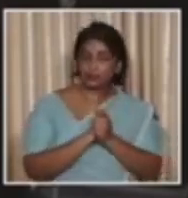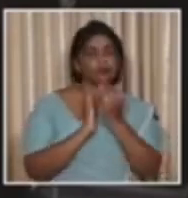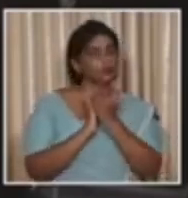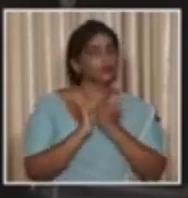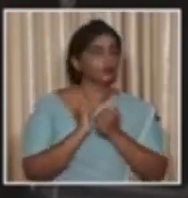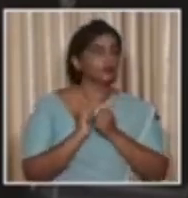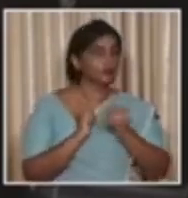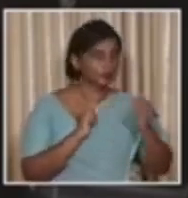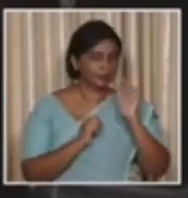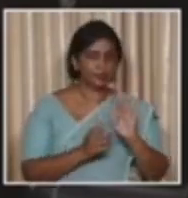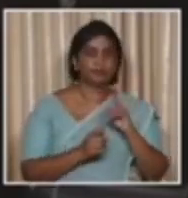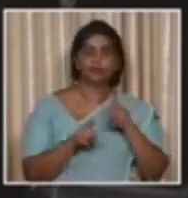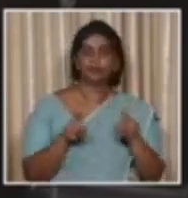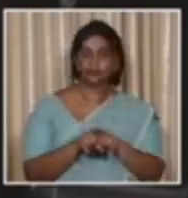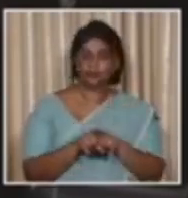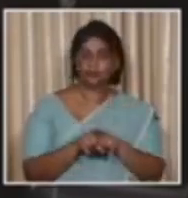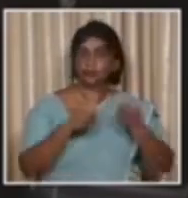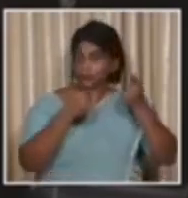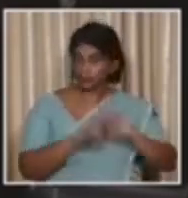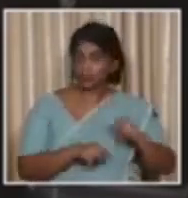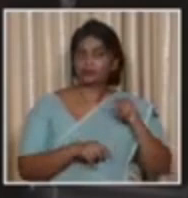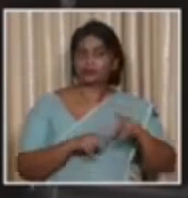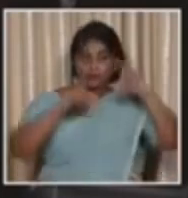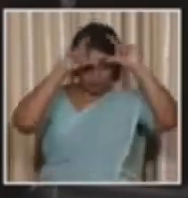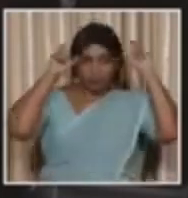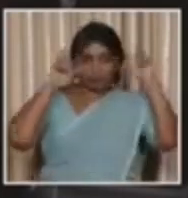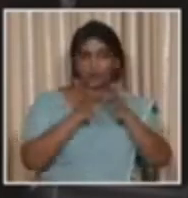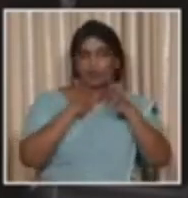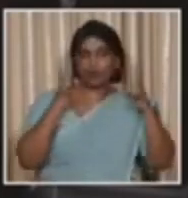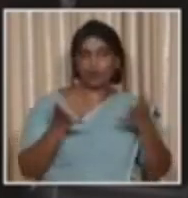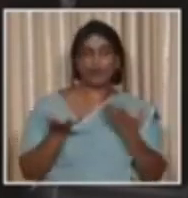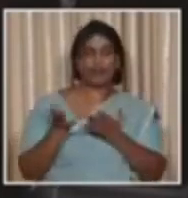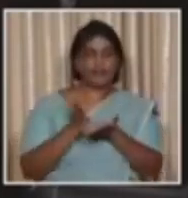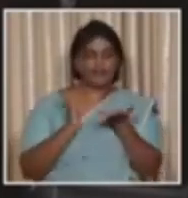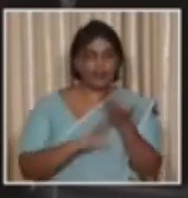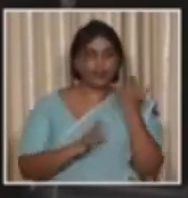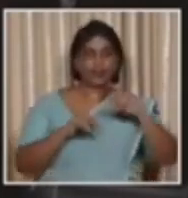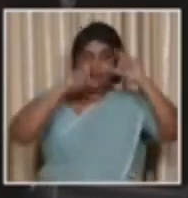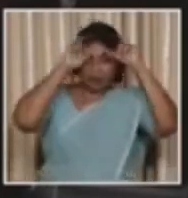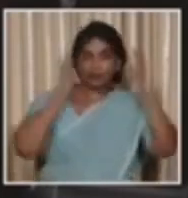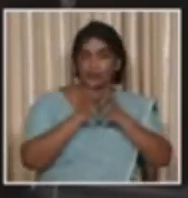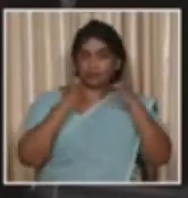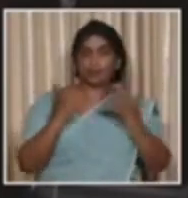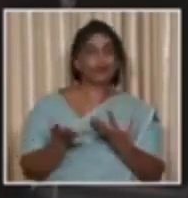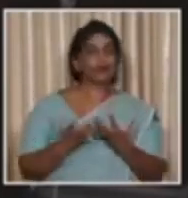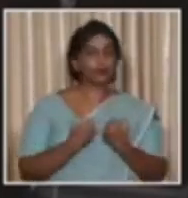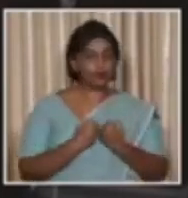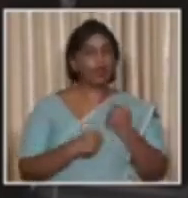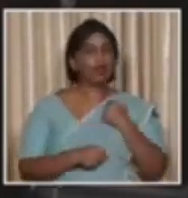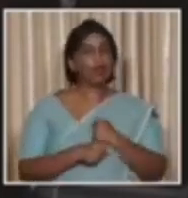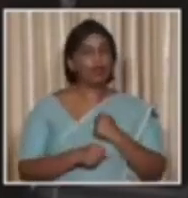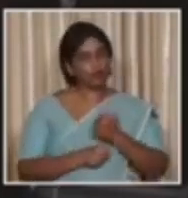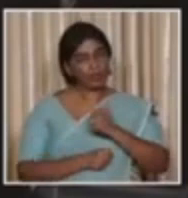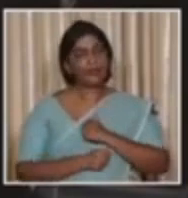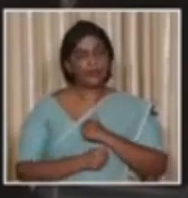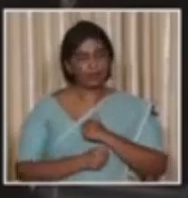ඉඳලම අපිට වෙනස් කරගන්න සිද්ධ වෙනවා. ඒ වගේම ඊළඟ කාරණාව දැන් නර්සස් ටිකක් වැඩියෙන් ගන්න කිව්වා. නර්සස් ටිකක් වැඩියෙන් ගන්න ආණ්ඩුව